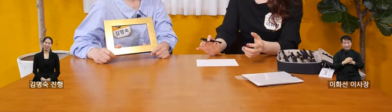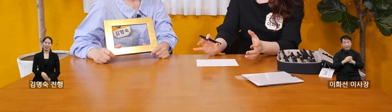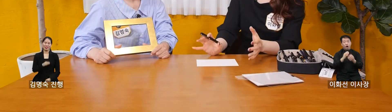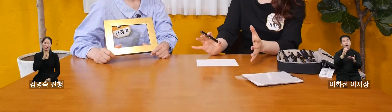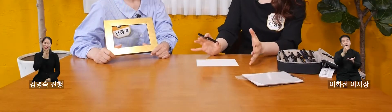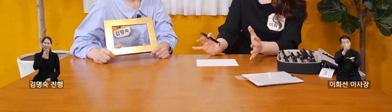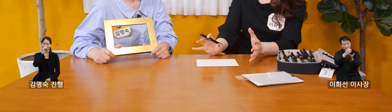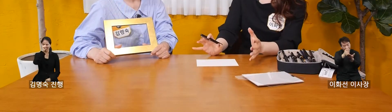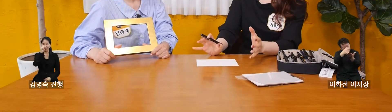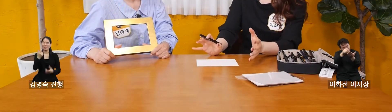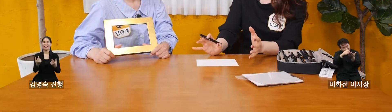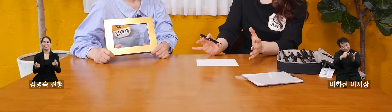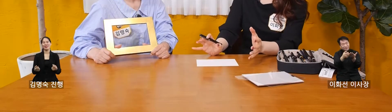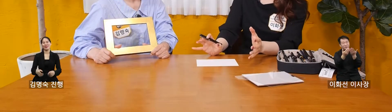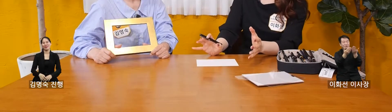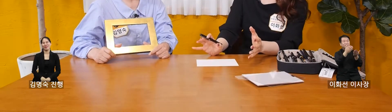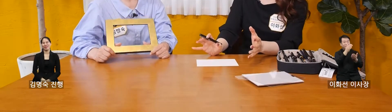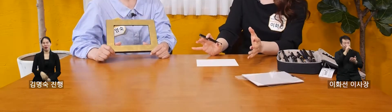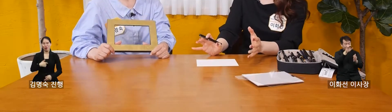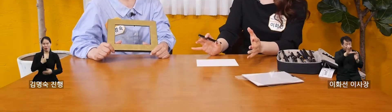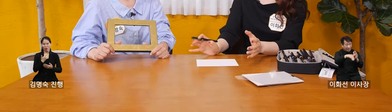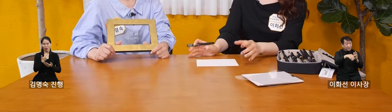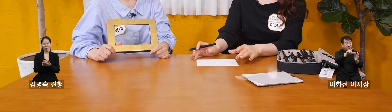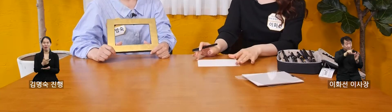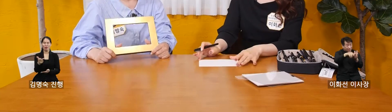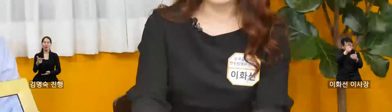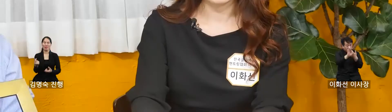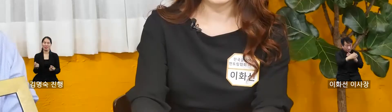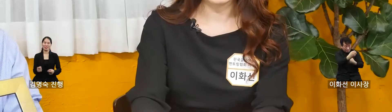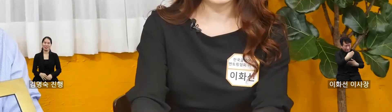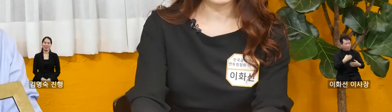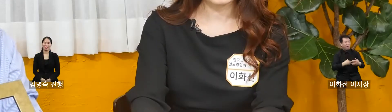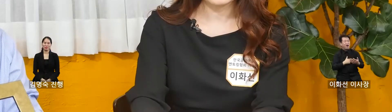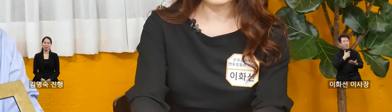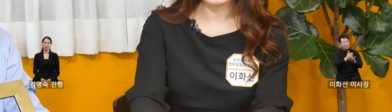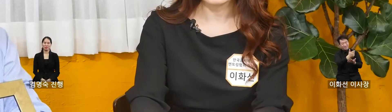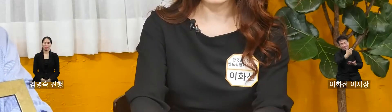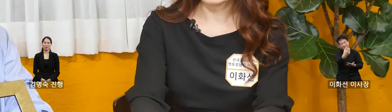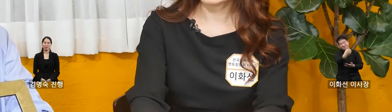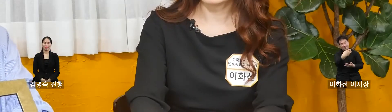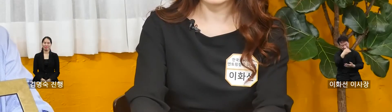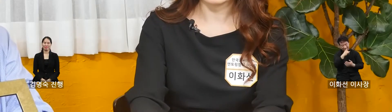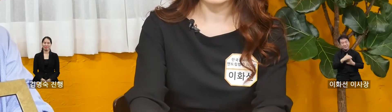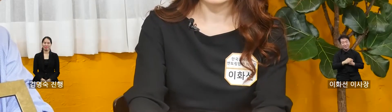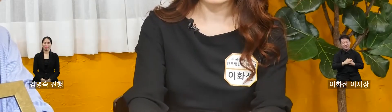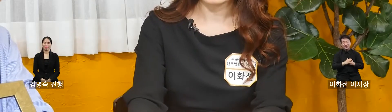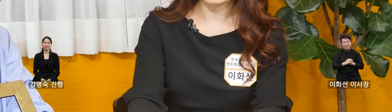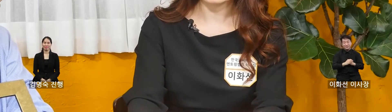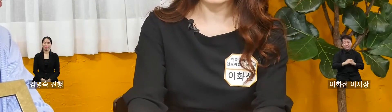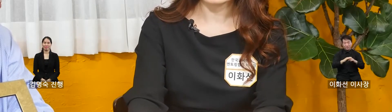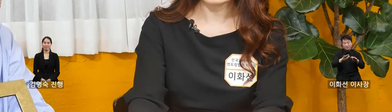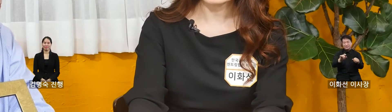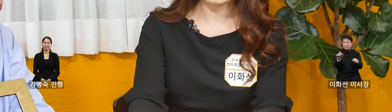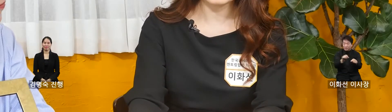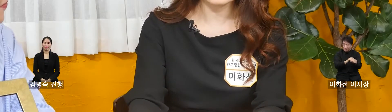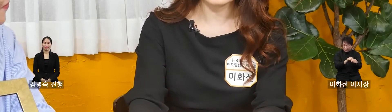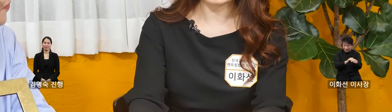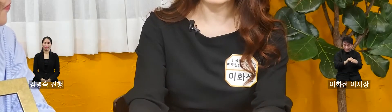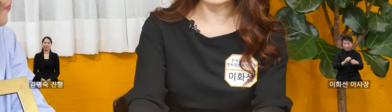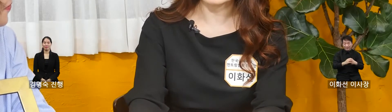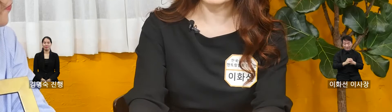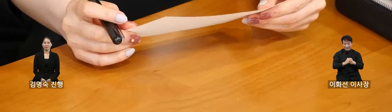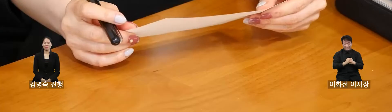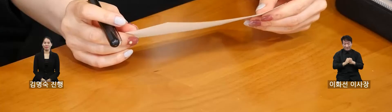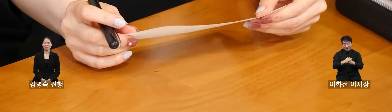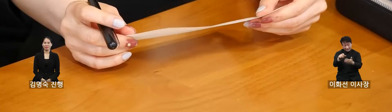하는데 그런 소소한 또 감동이 있어요. 근데 오늘은 특별한 걸 쓰는데 이제 저를 글씨를 보면 그